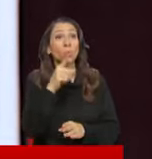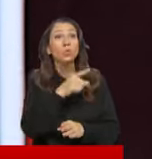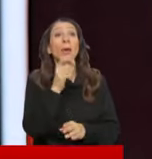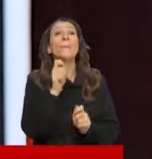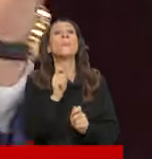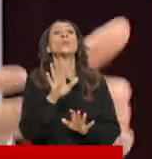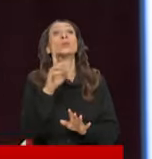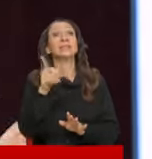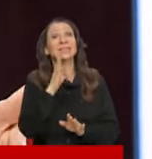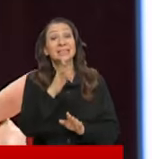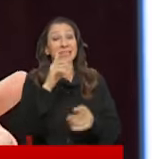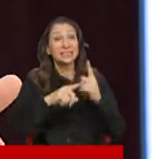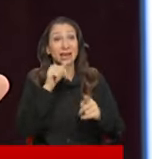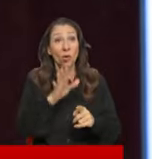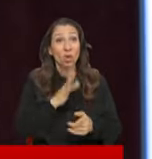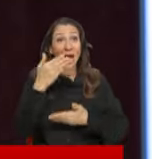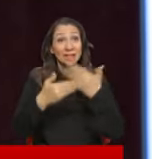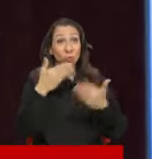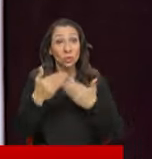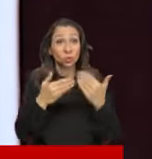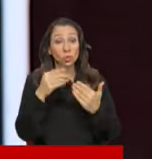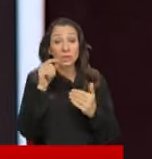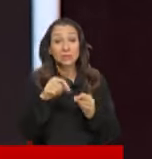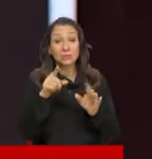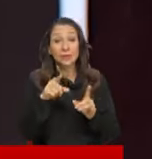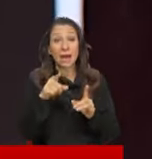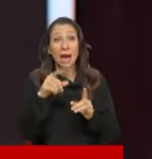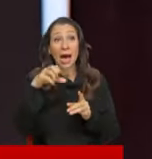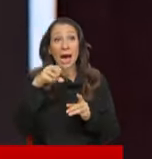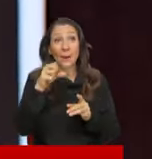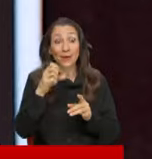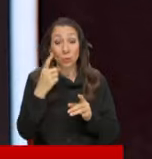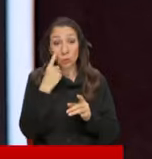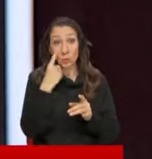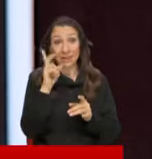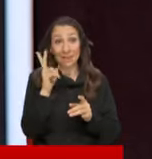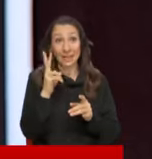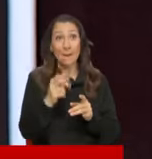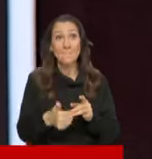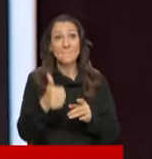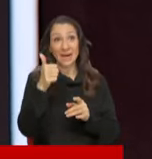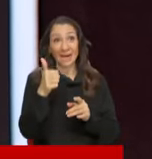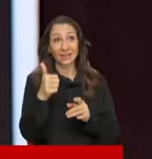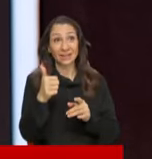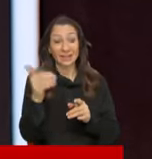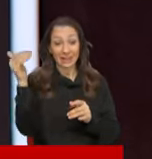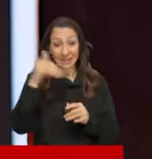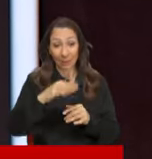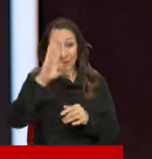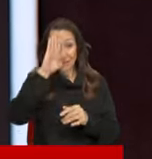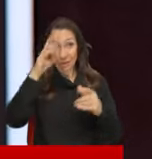beceremiyor muydu da siz gidip Kılıçdaroğlu'nu anlatıyordun ya şimdi AK Parti hükümetinin bakanlarının gelip